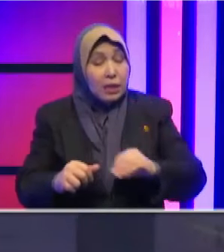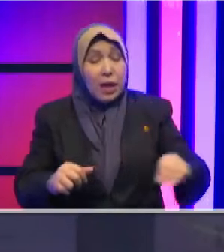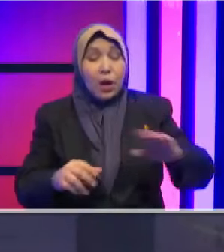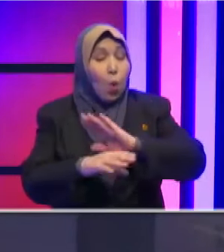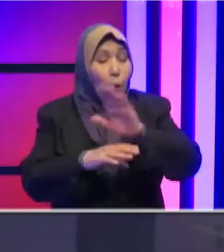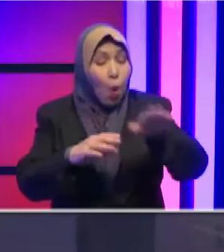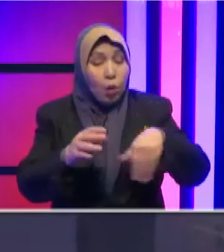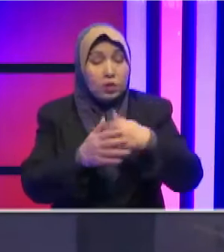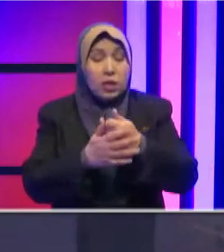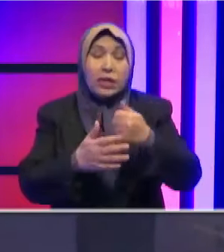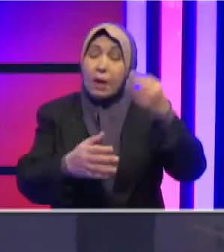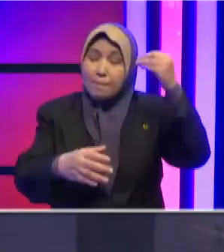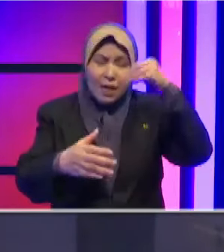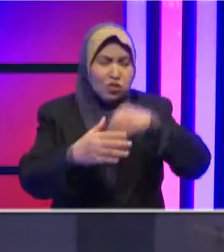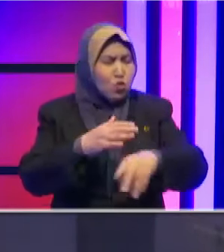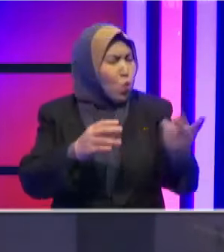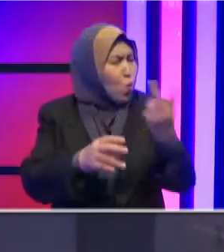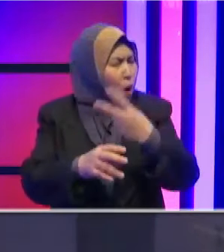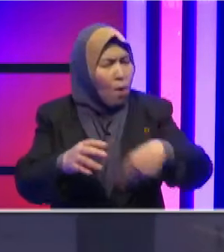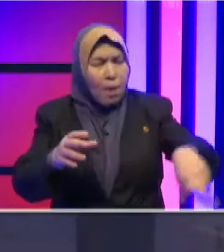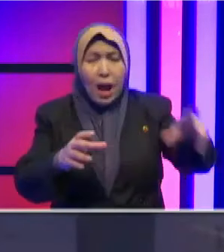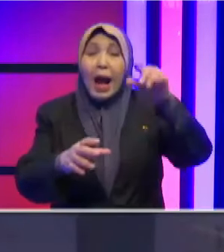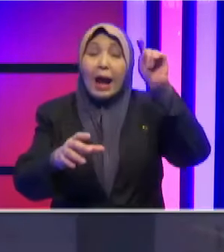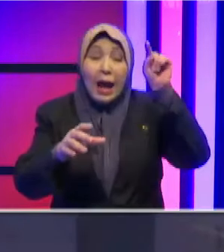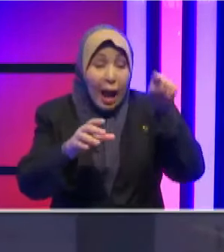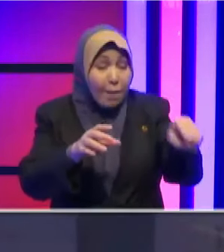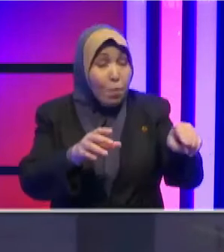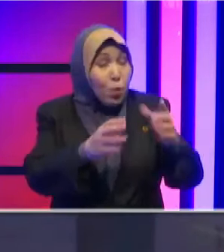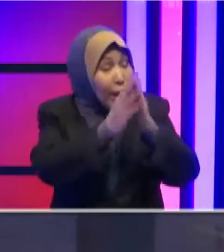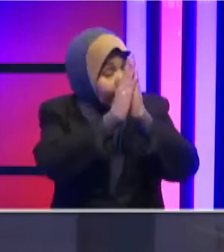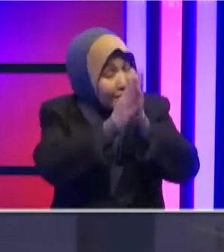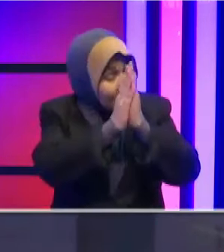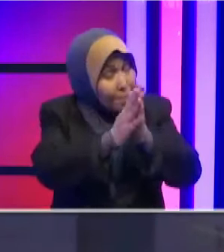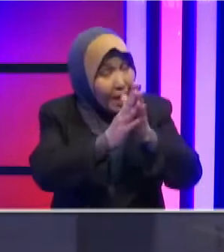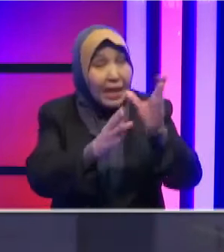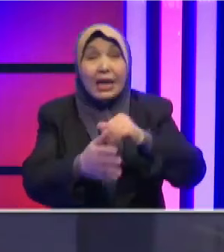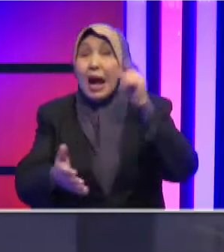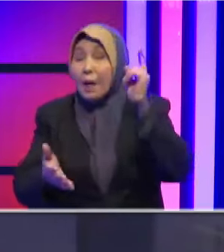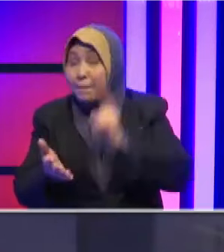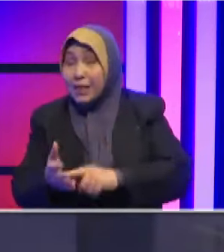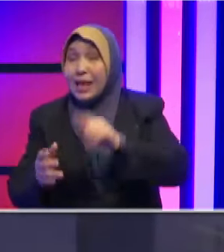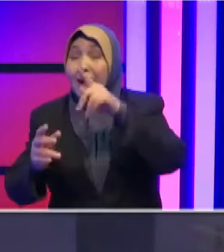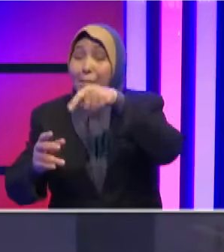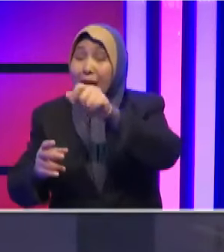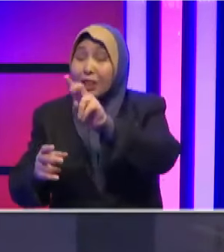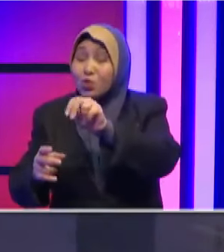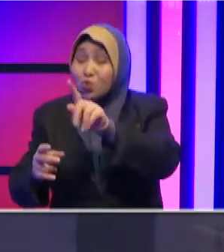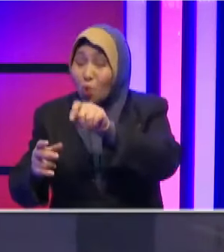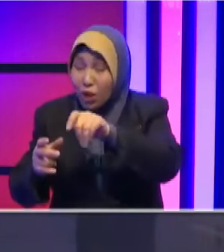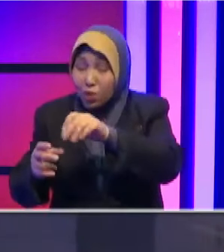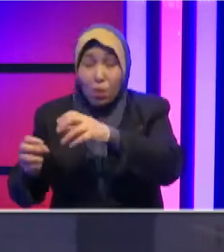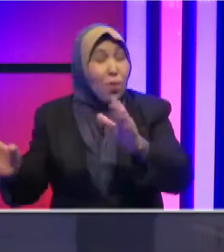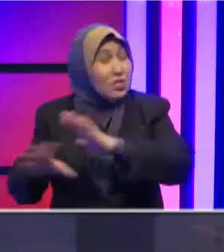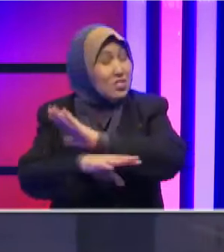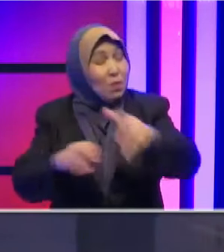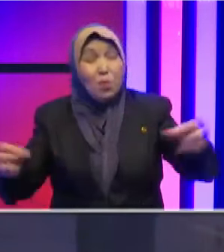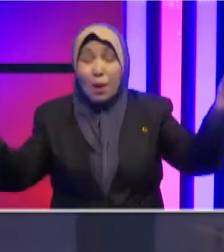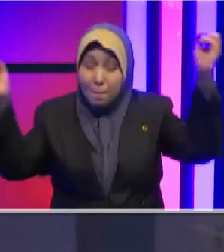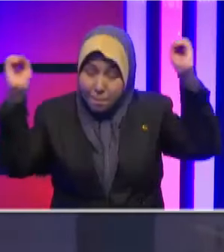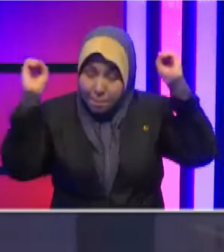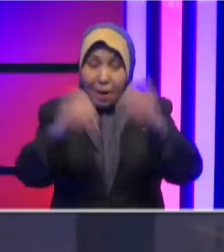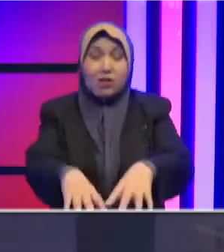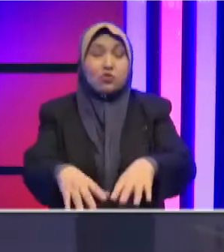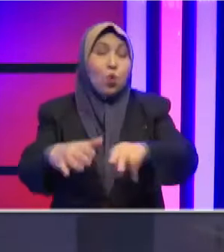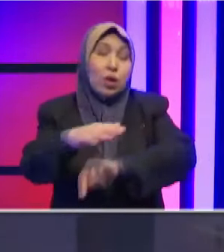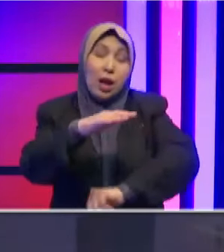mindunillahil sabu Jahanam kamu dan apa yang kamu sembah itu akan dimasukkan oleh Allah subhanahu wa